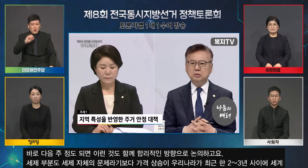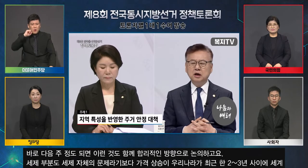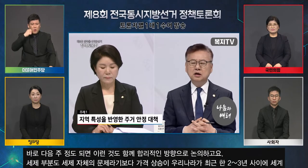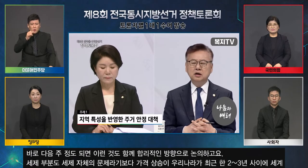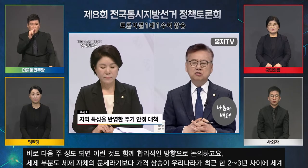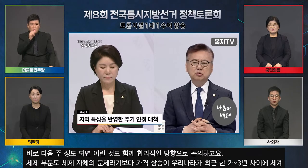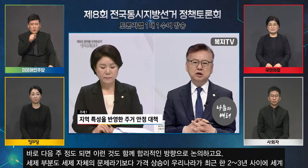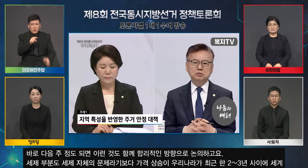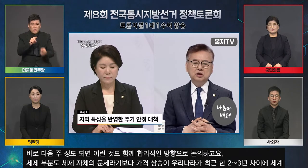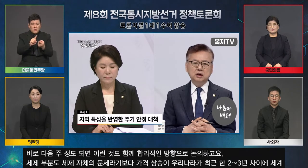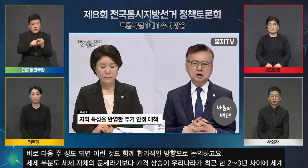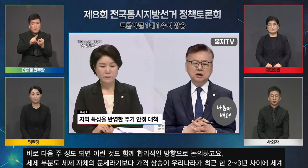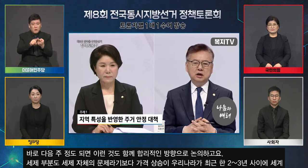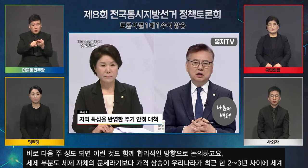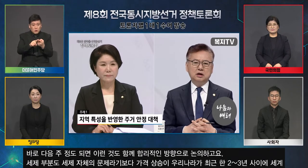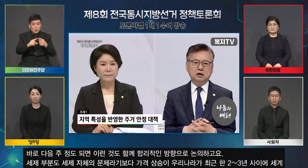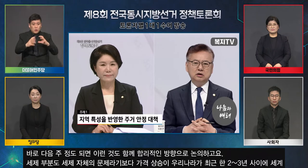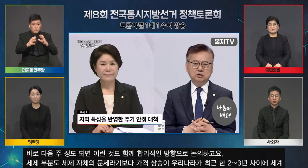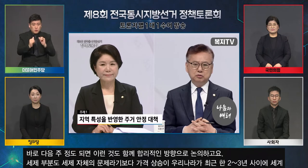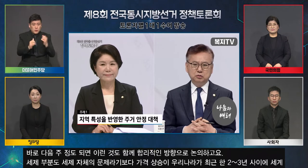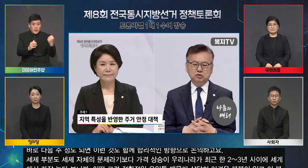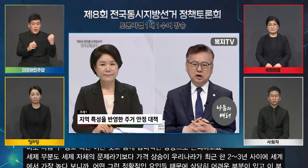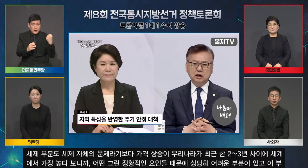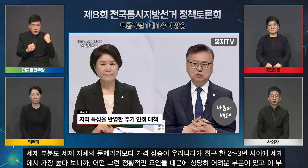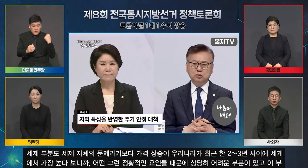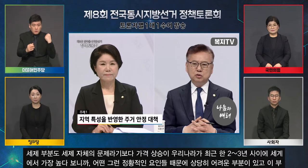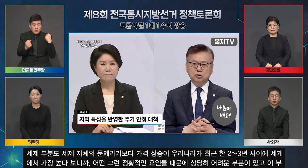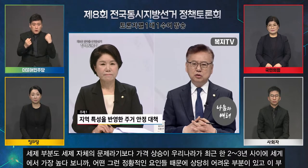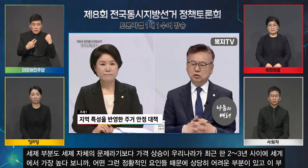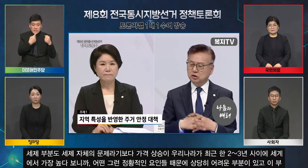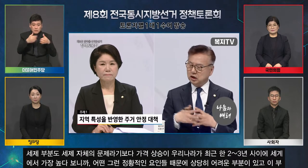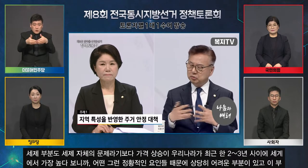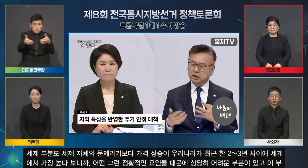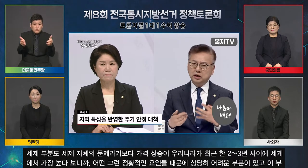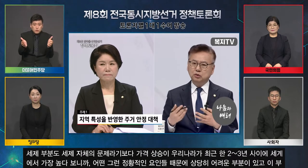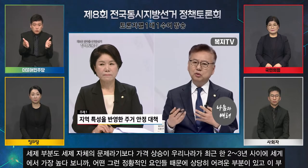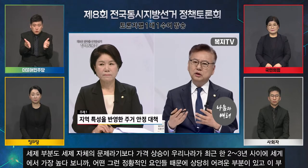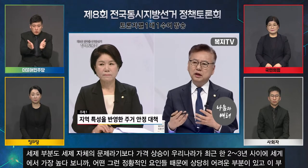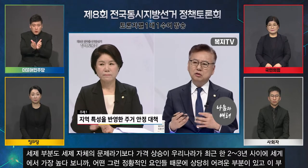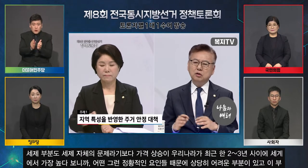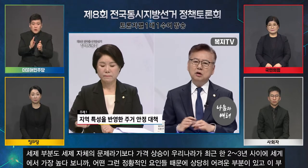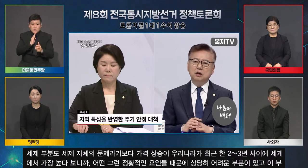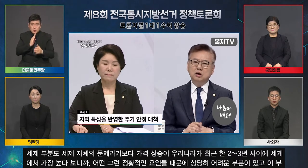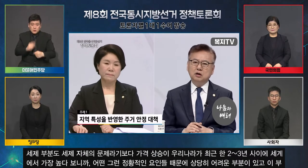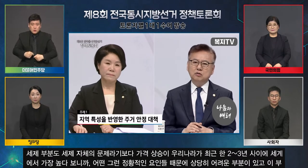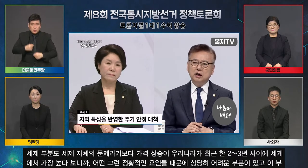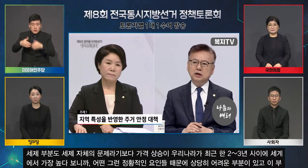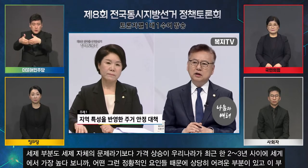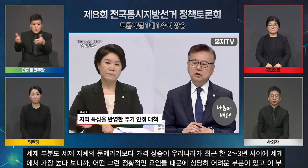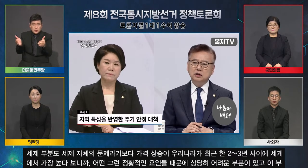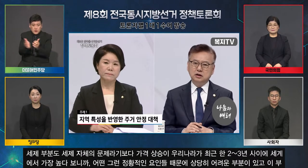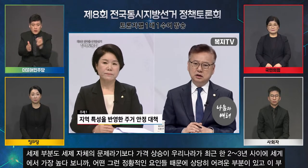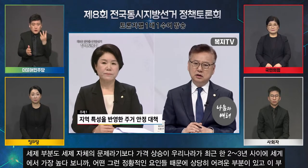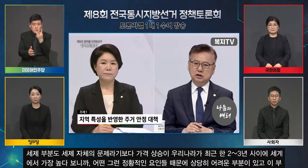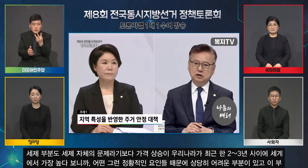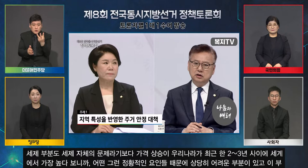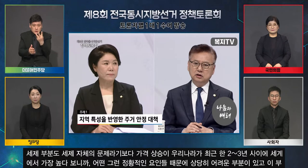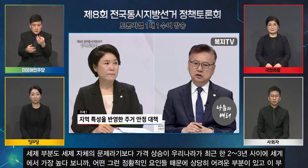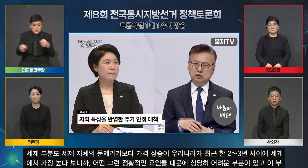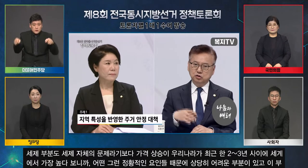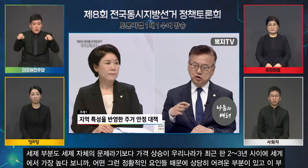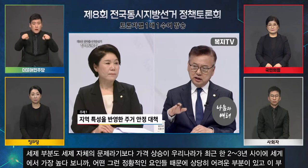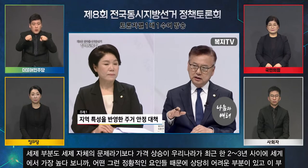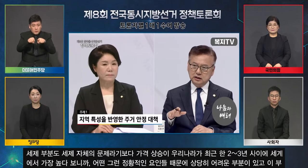이 부분은 아마 국민의힘이나 민주당 또 함께 논의를 해서 과세를